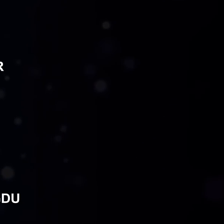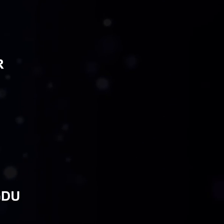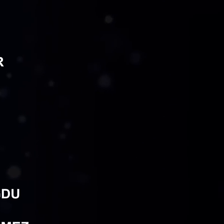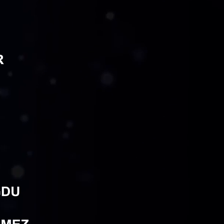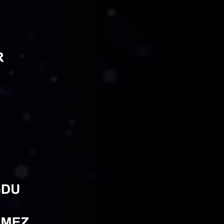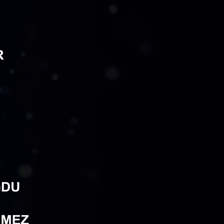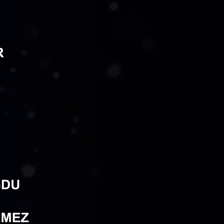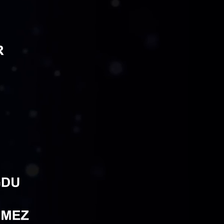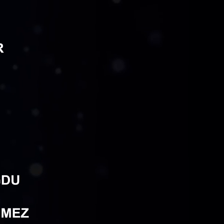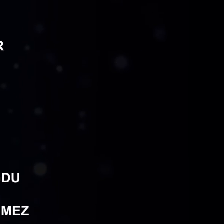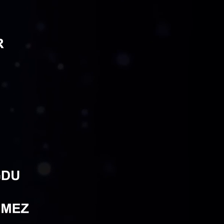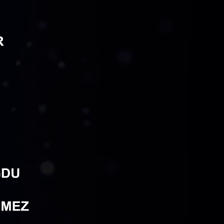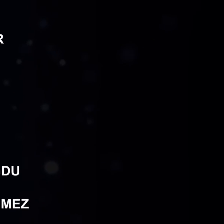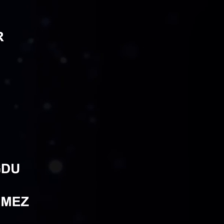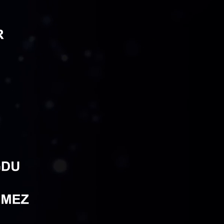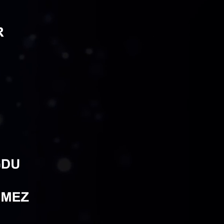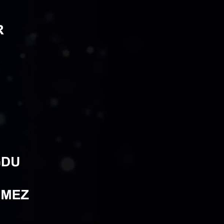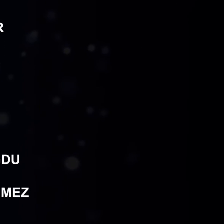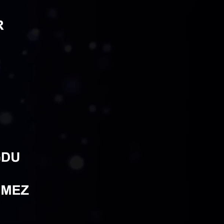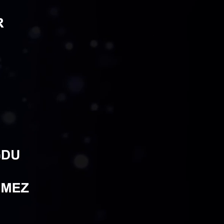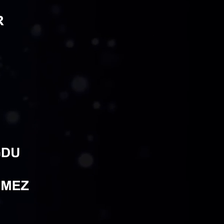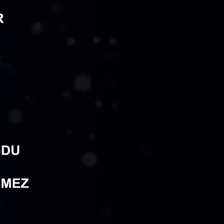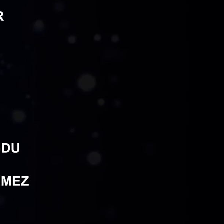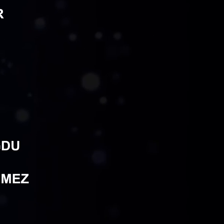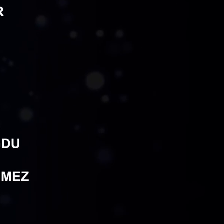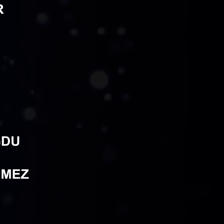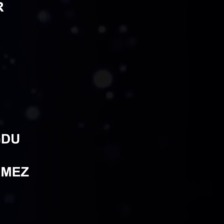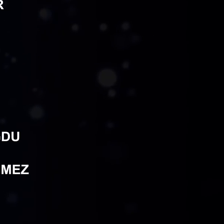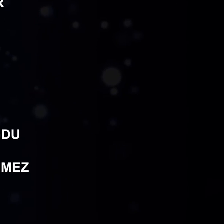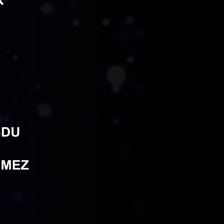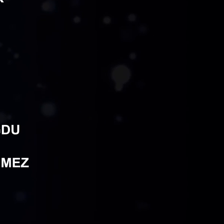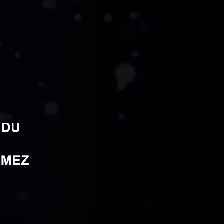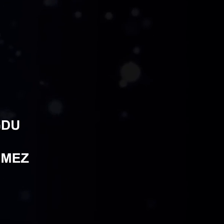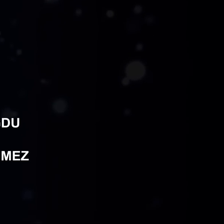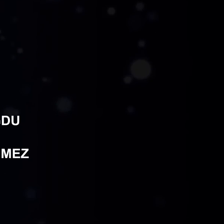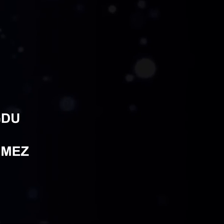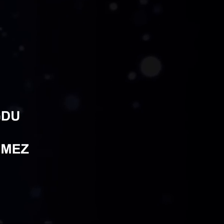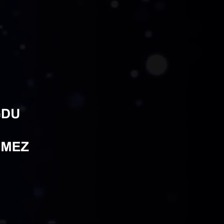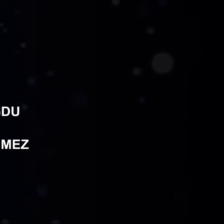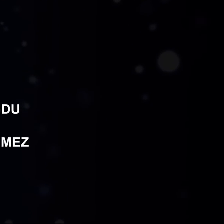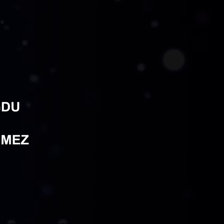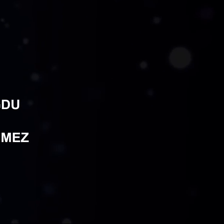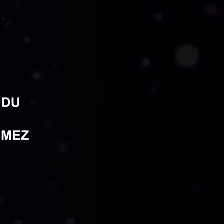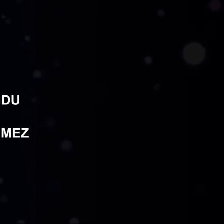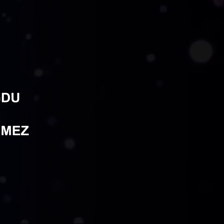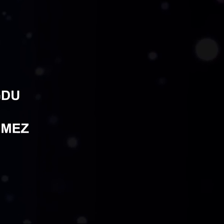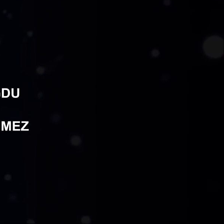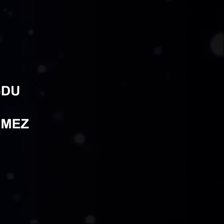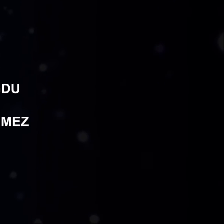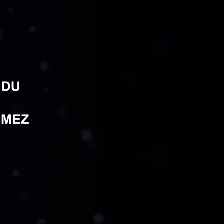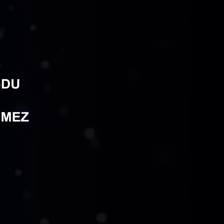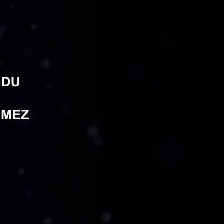Yurdu Seven. Uçurtma Kraliçesi Sakar Meke, Selen Özer.